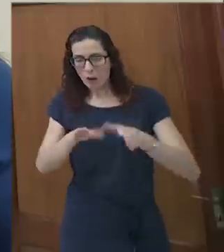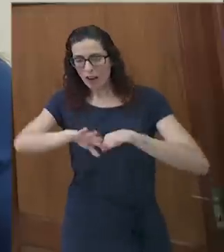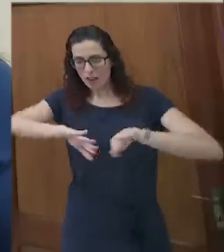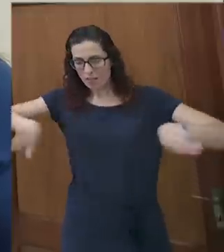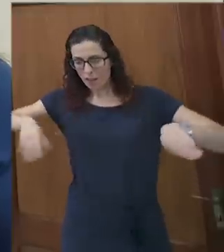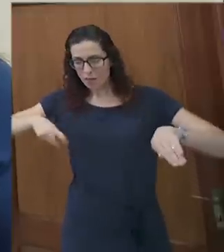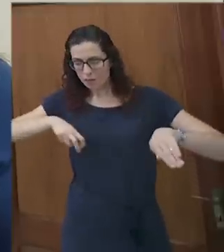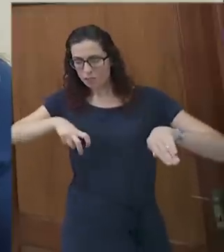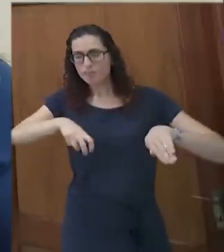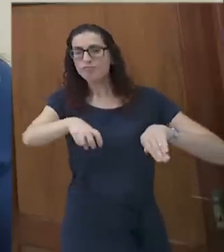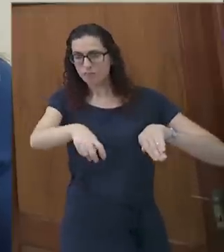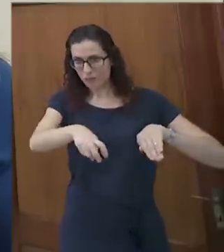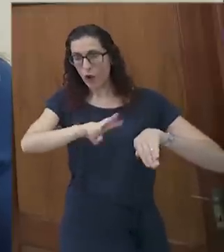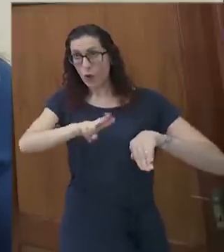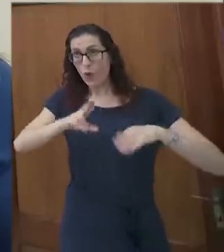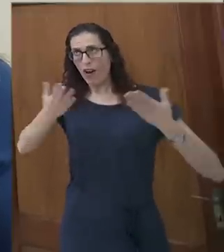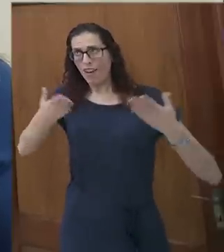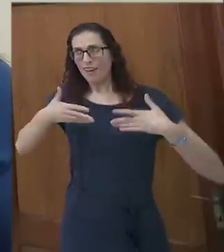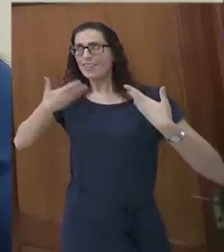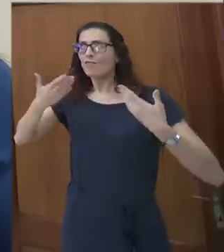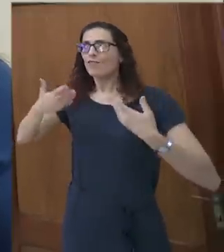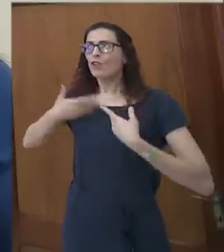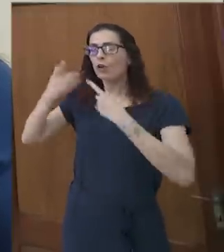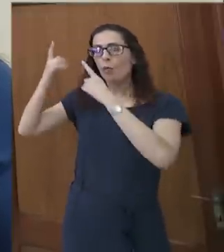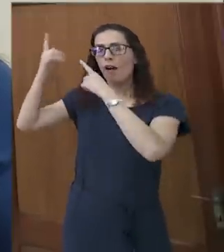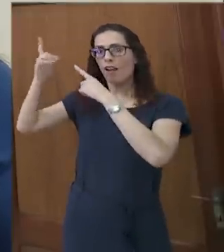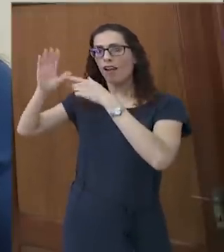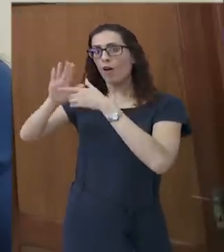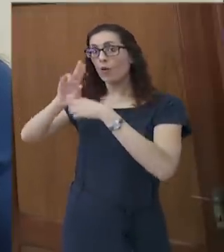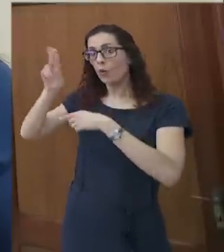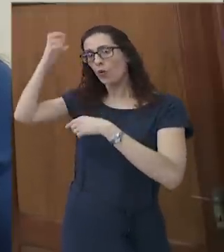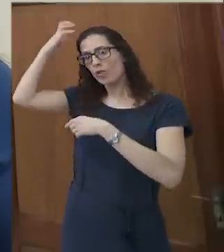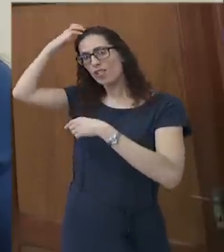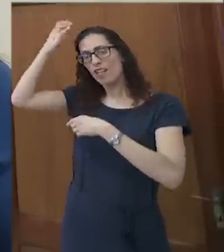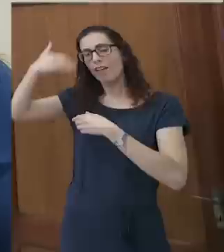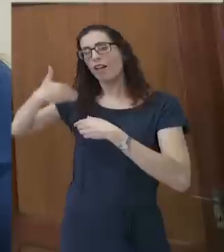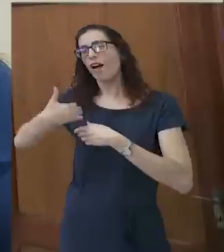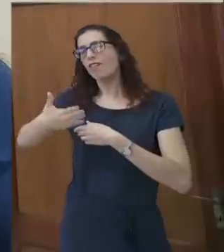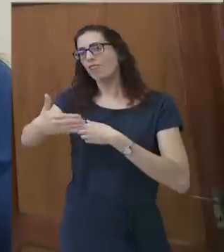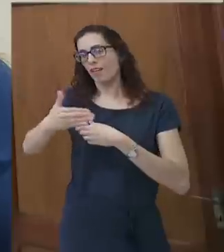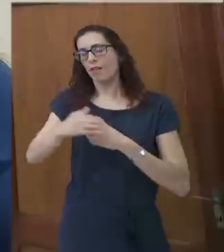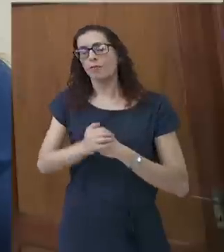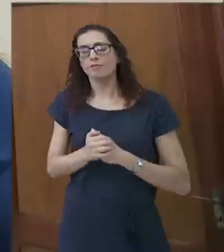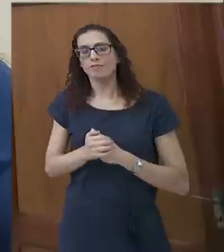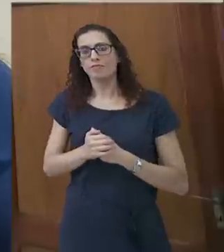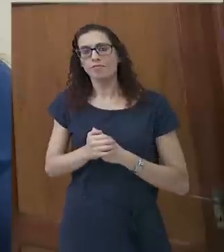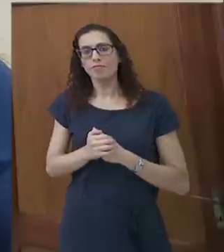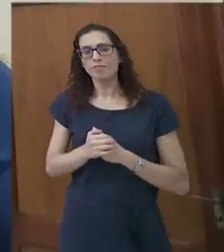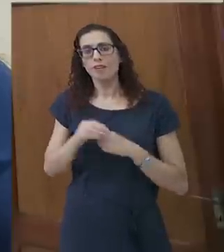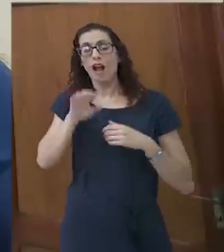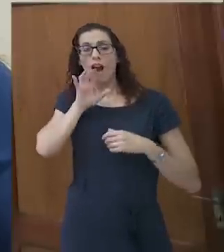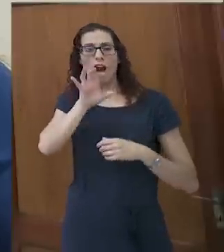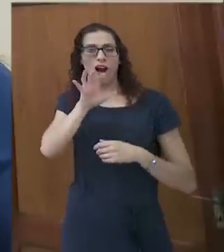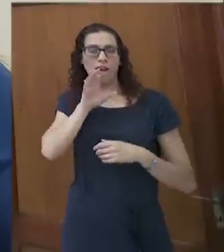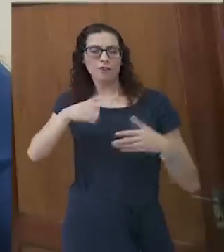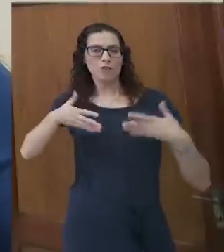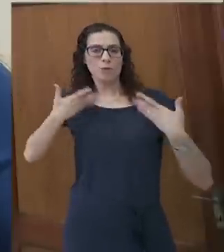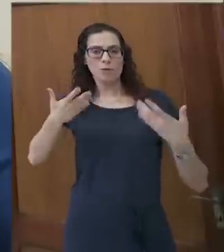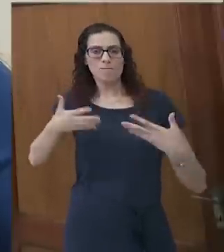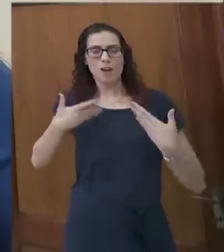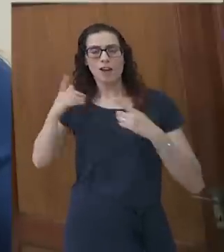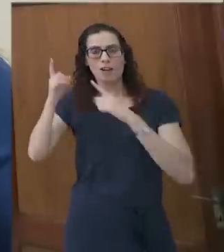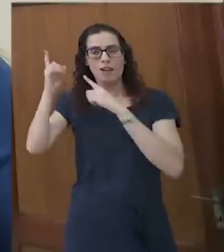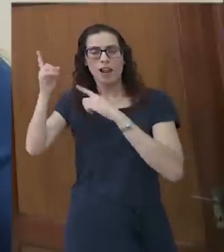Għalhekk nifirħu bih. U jisaltan bil-kobor tiegħu għal-dejjem. Għajtu bil-fer